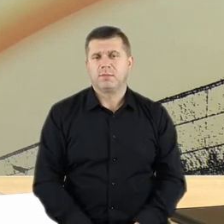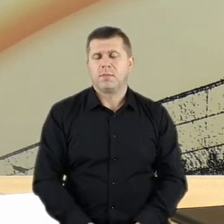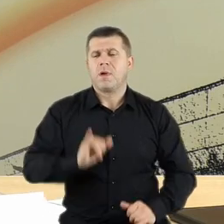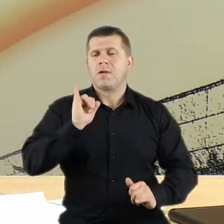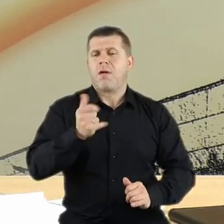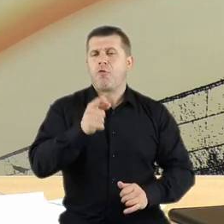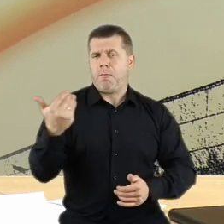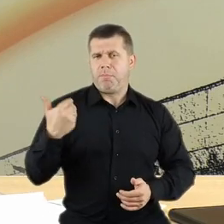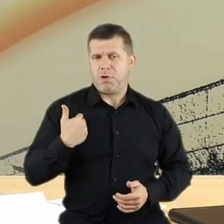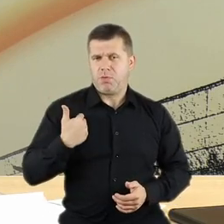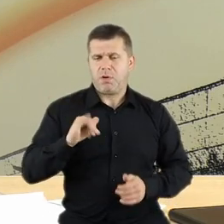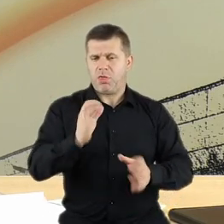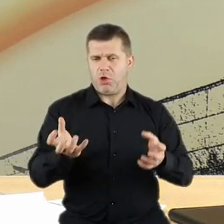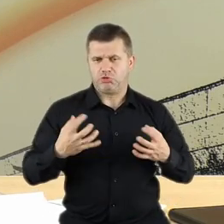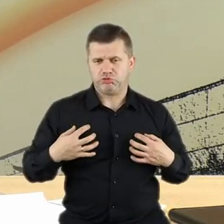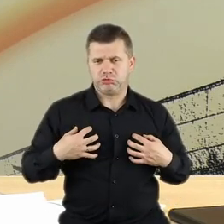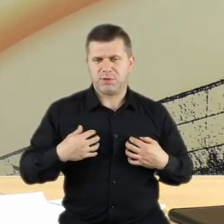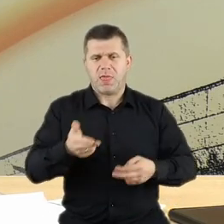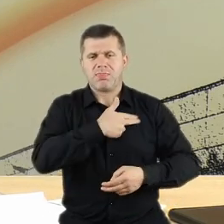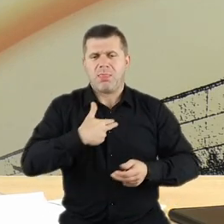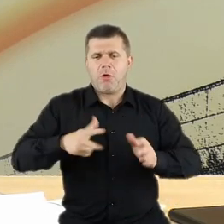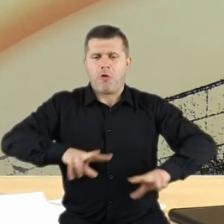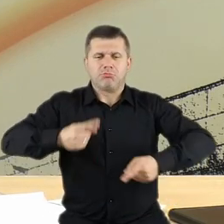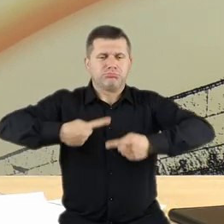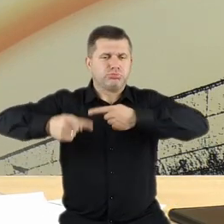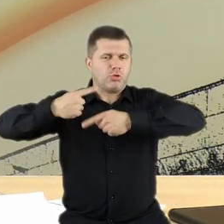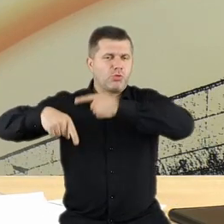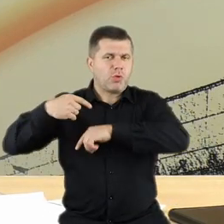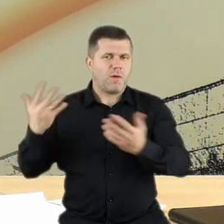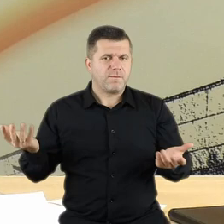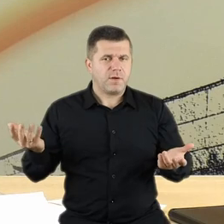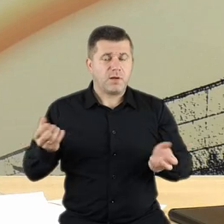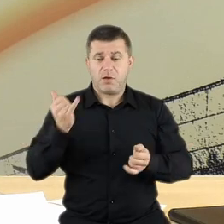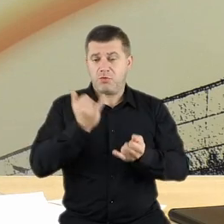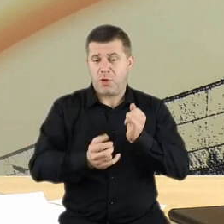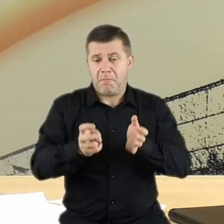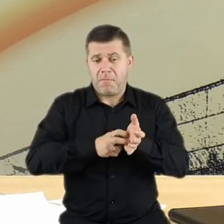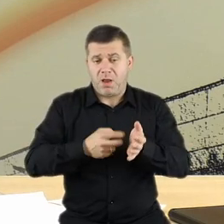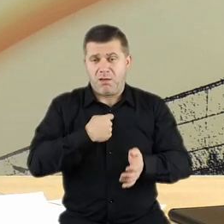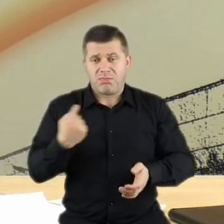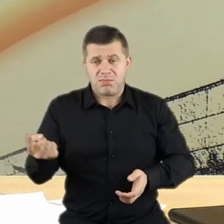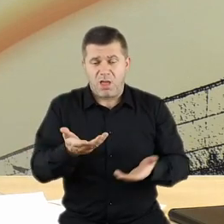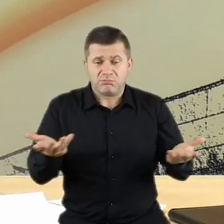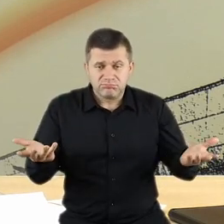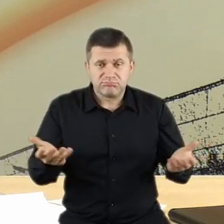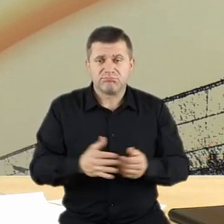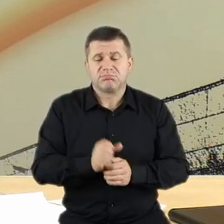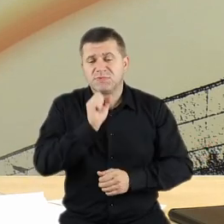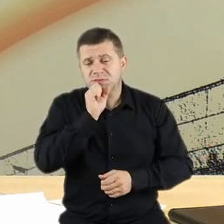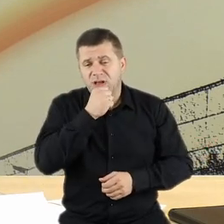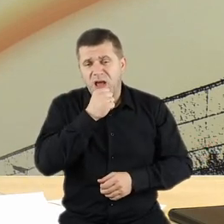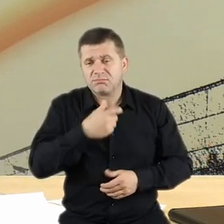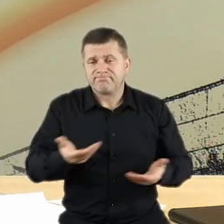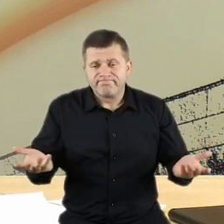Jak żyli nasi przodkowie No bo jeśli braknie nas starszych seniorów